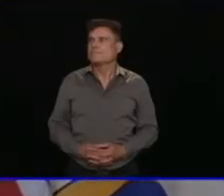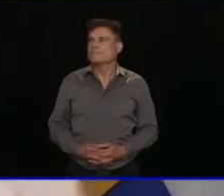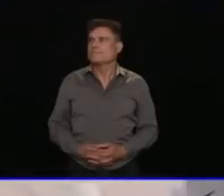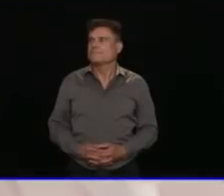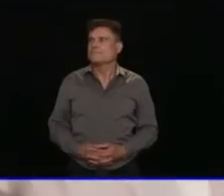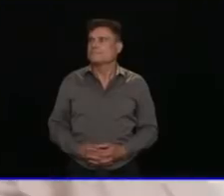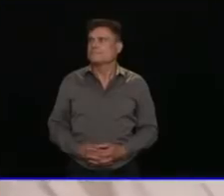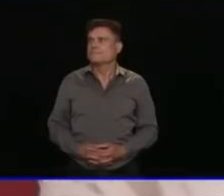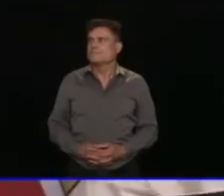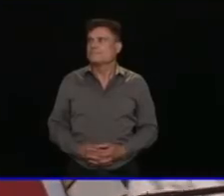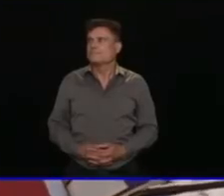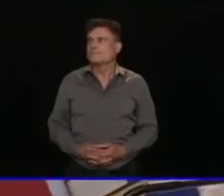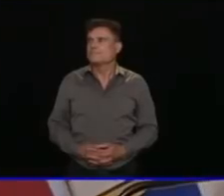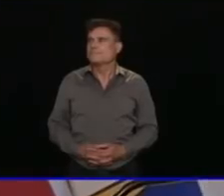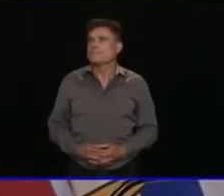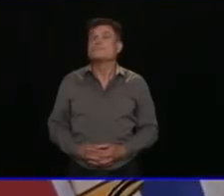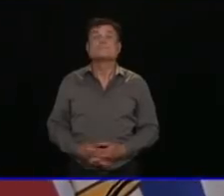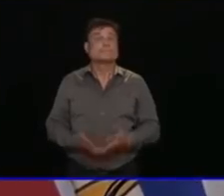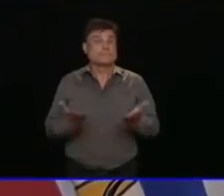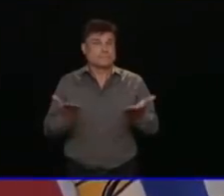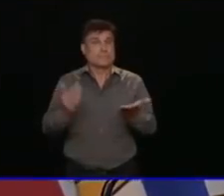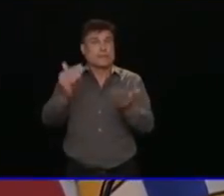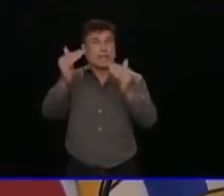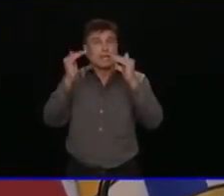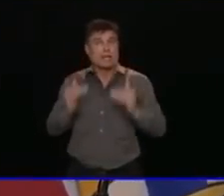Next question is from Lisa Houston, News 1130.